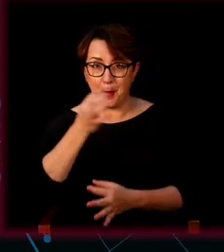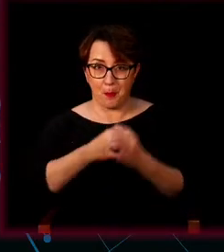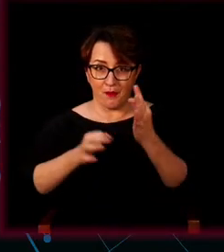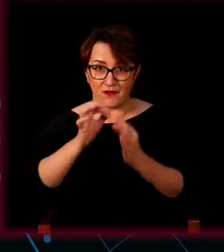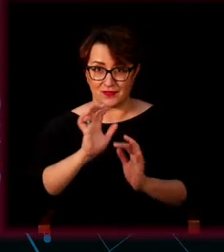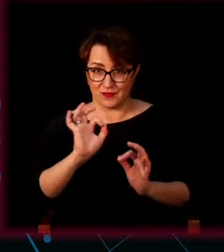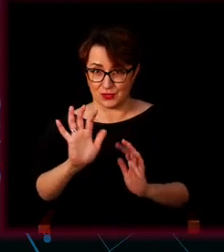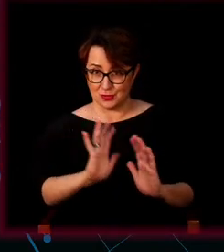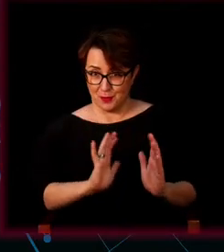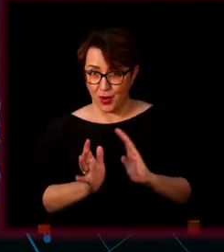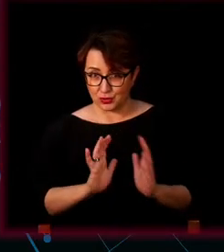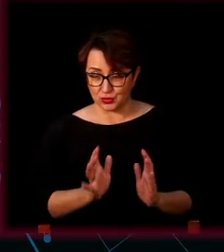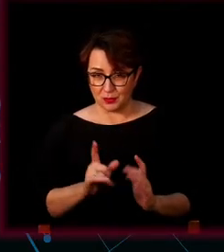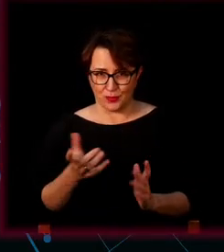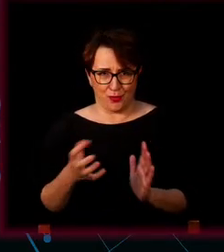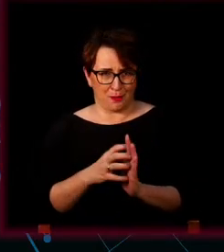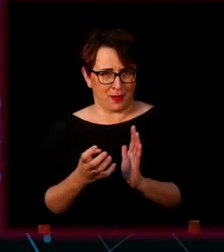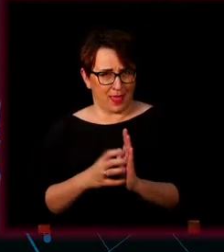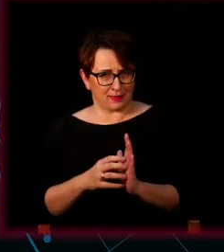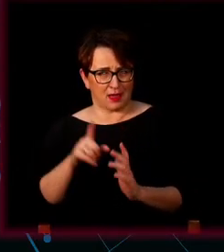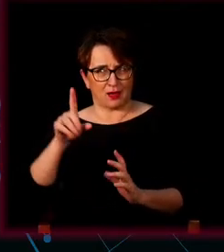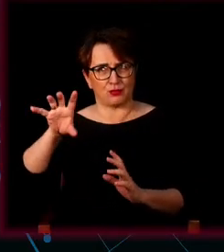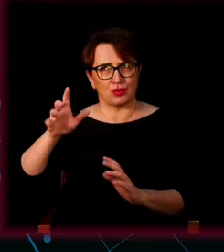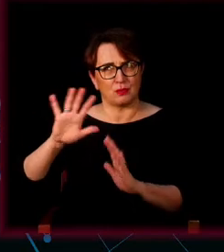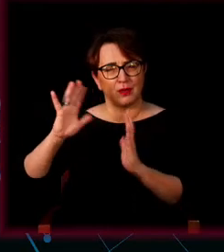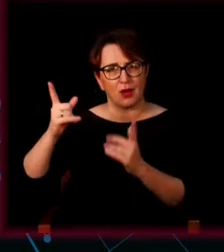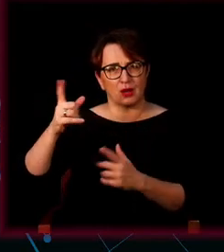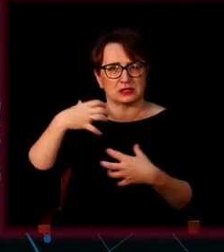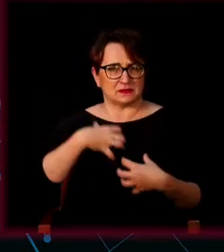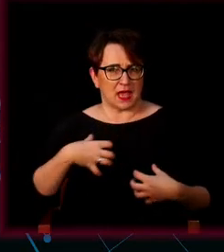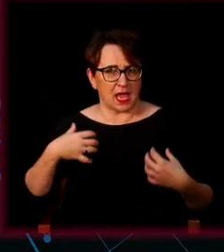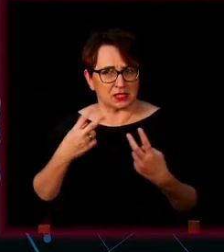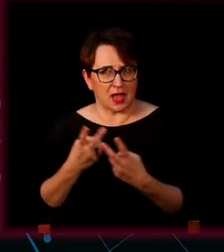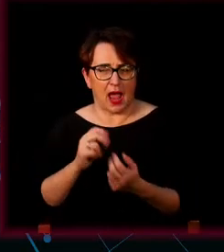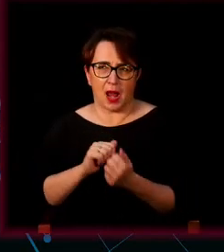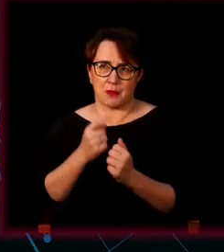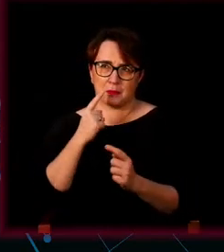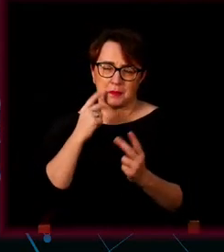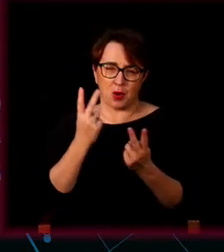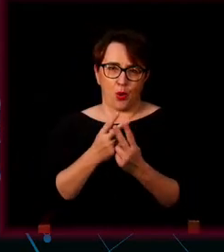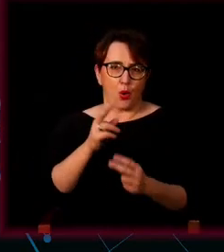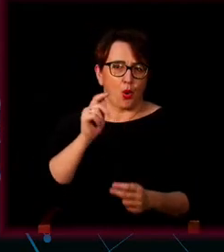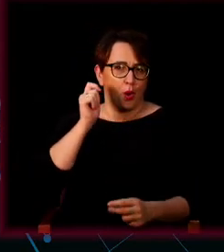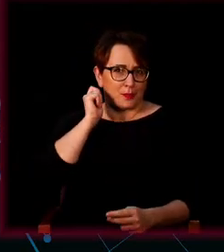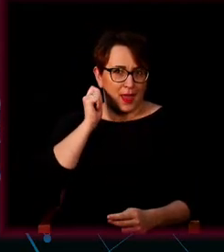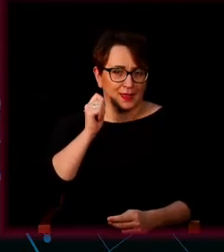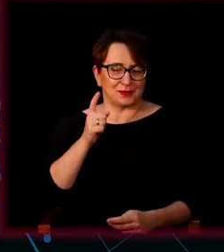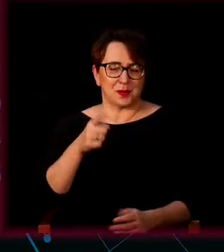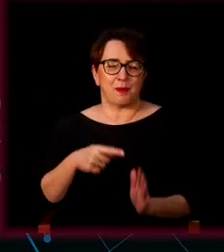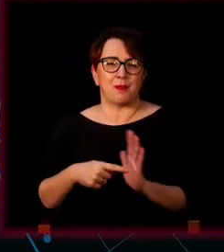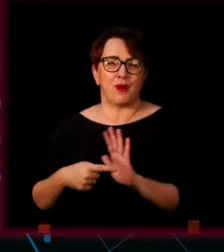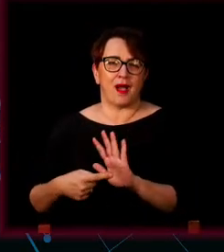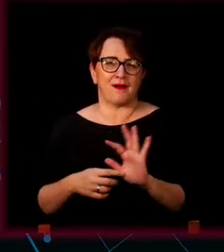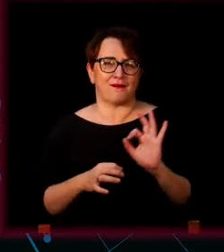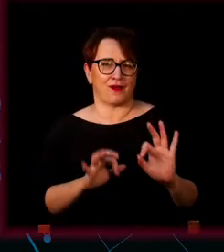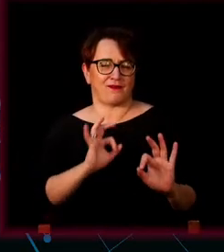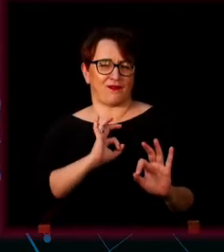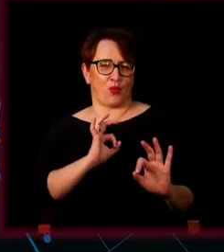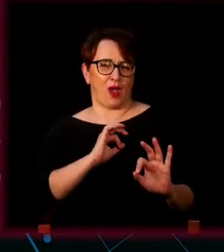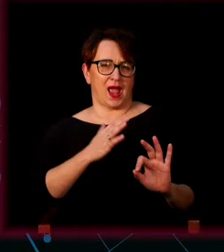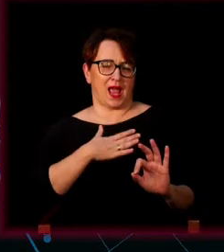ten komentarz dotyczący Getańczyków będących jak zwierzęta czy jak kobiety, też odsłania jakby te pokłady